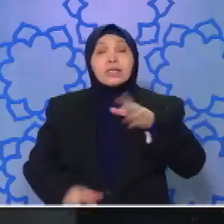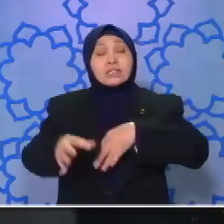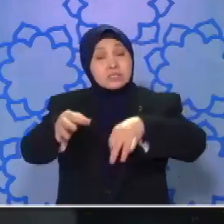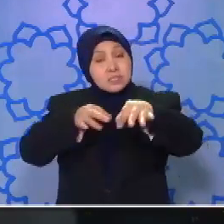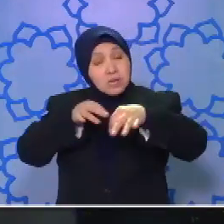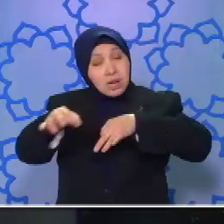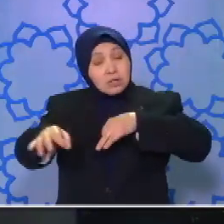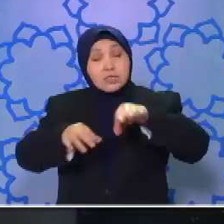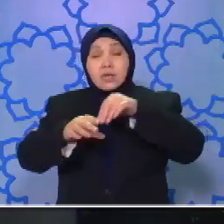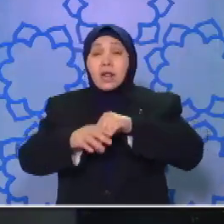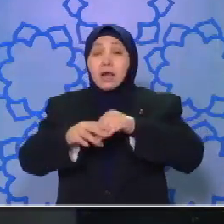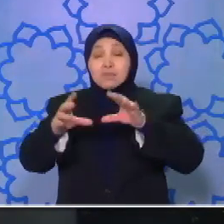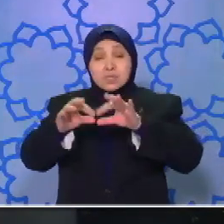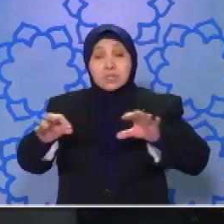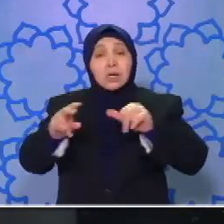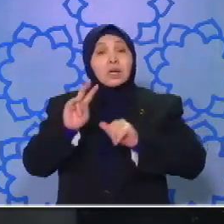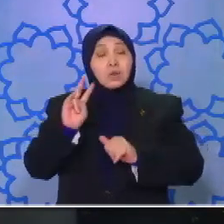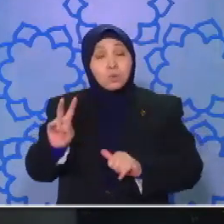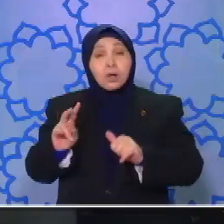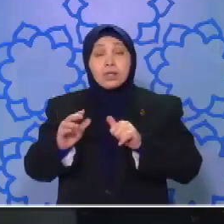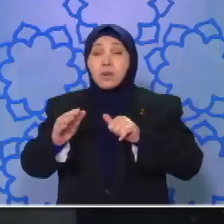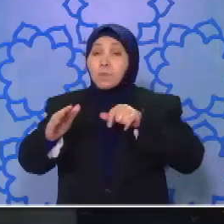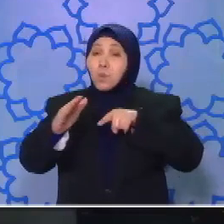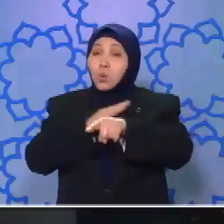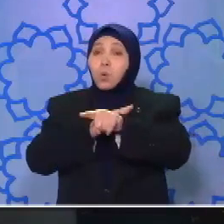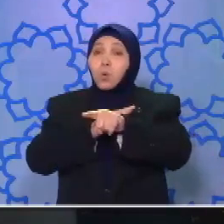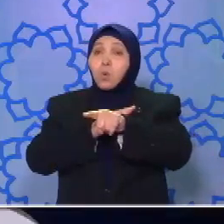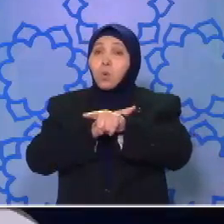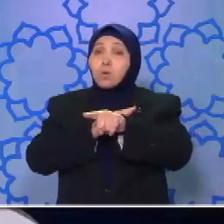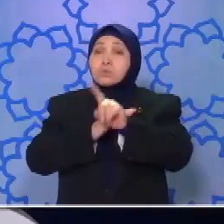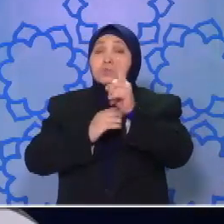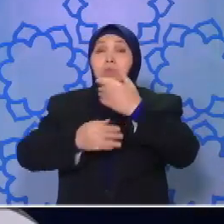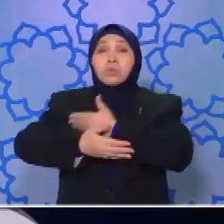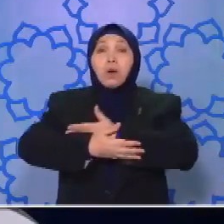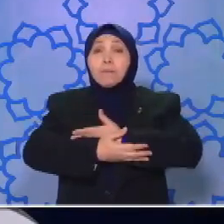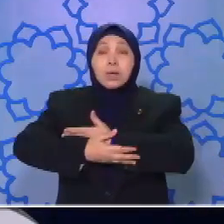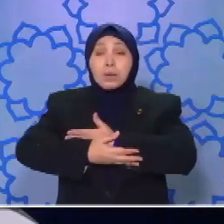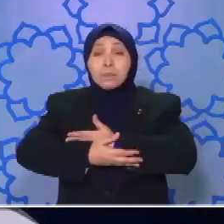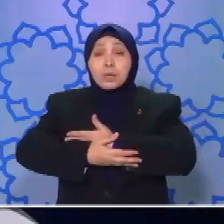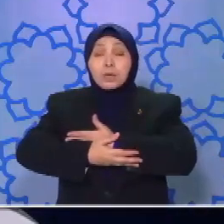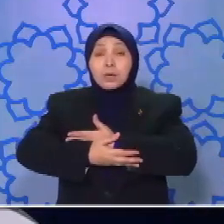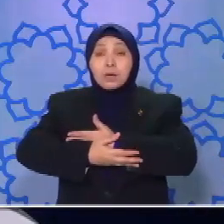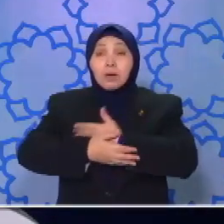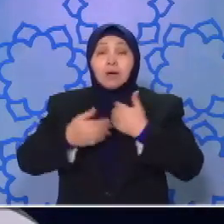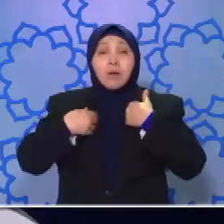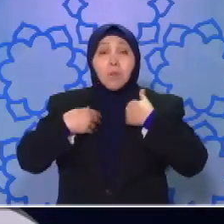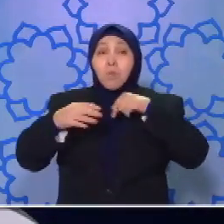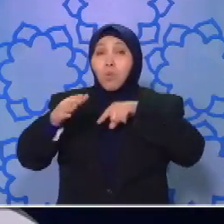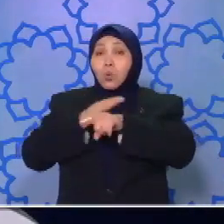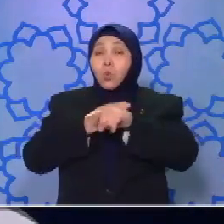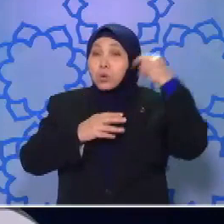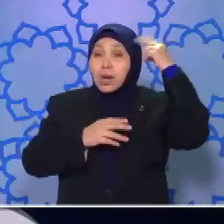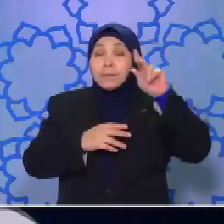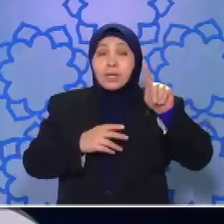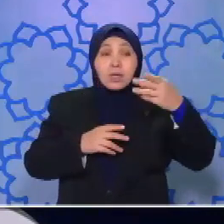Ustaz ya tentang peristiwa yang kedua apabila dibunuh seorang anak ya, seorang anak istilahnya nafsan zakiyatan bighairi